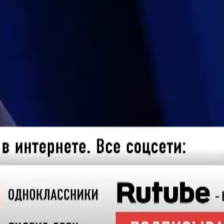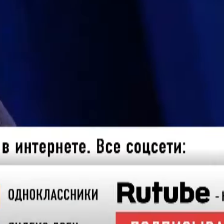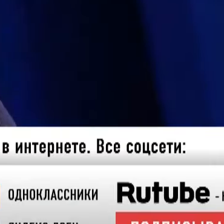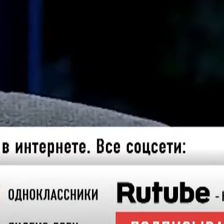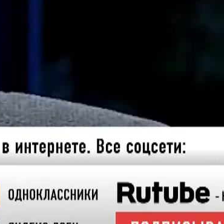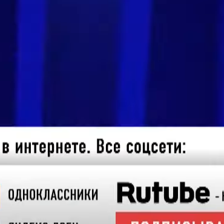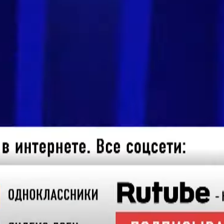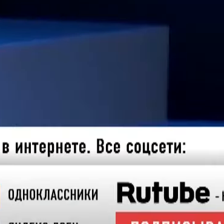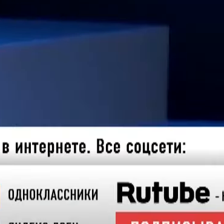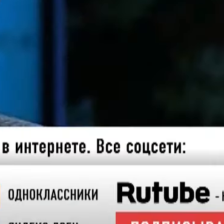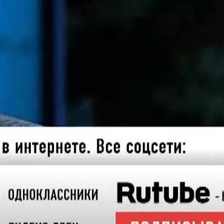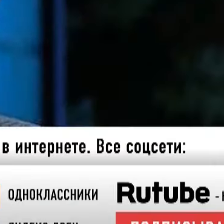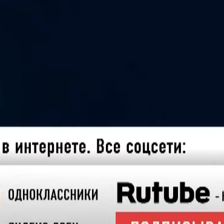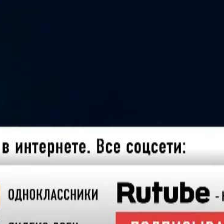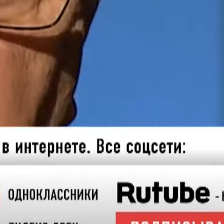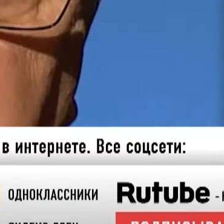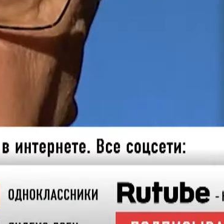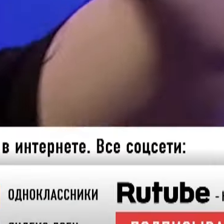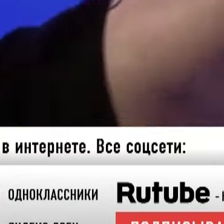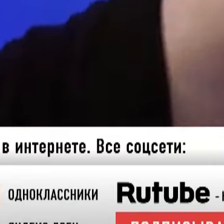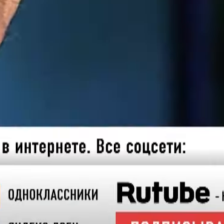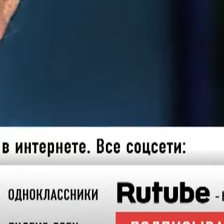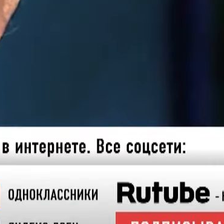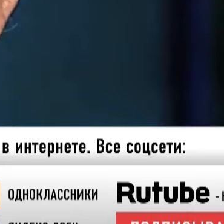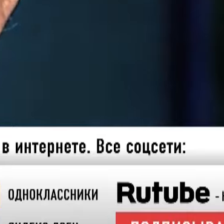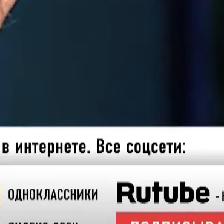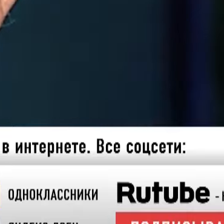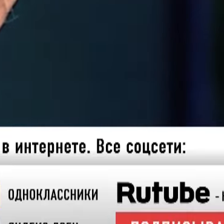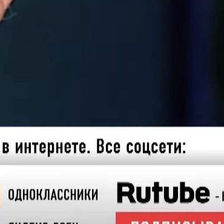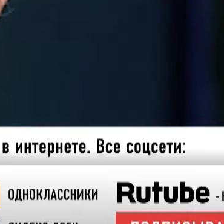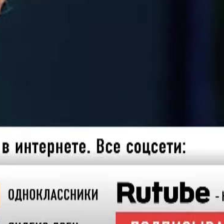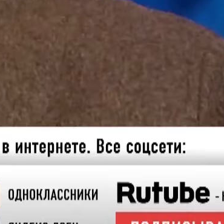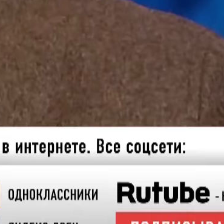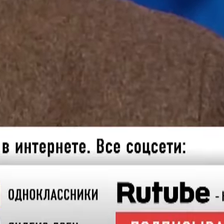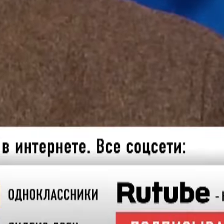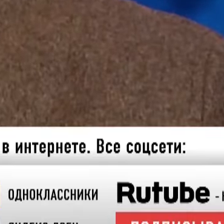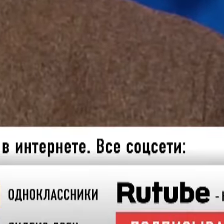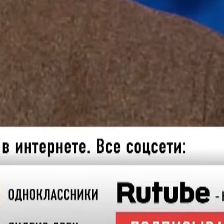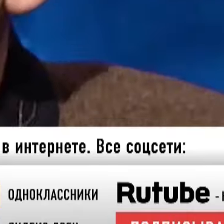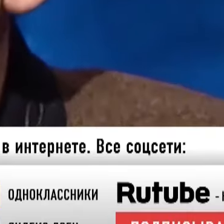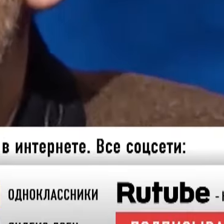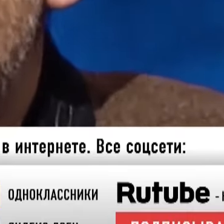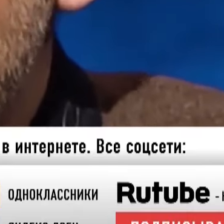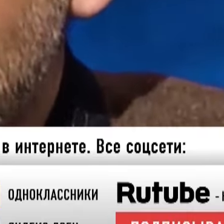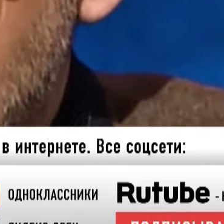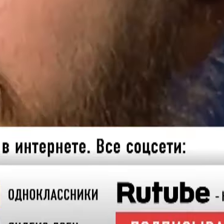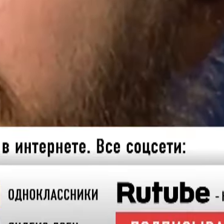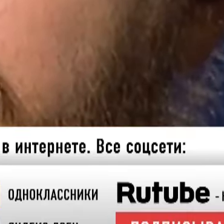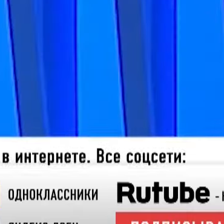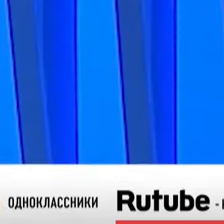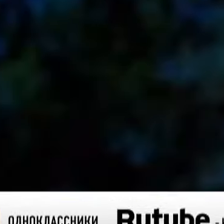Суна. Портрет в технике иконы. Человек – это луч. Начало есть и нет конца. Разговор о вере. Он